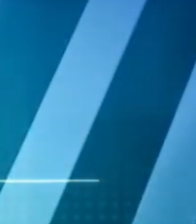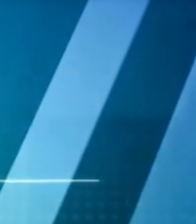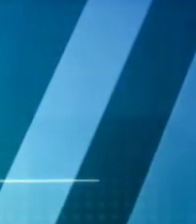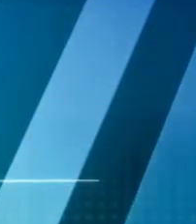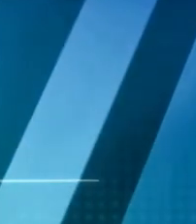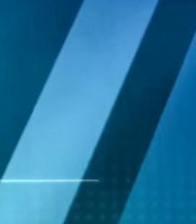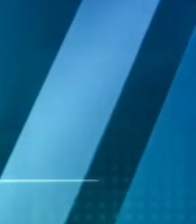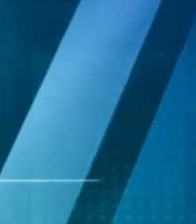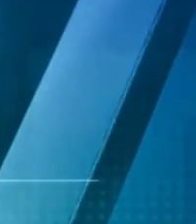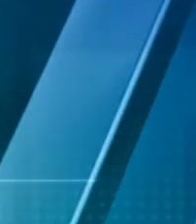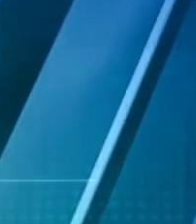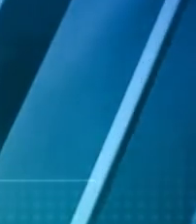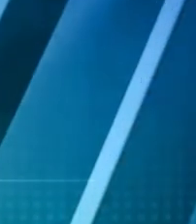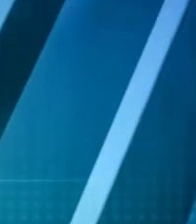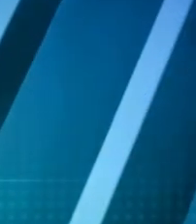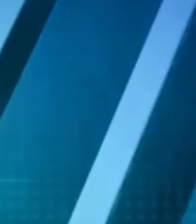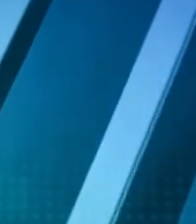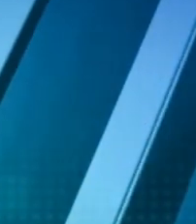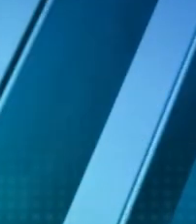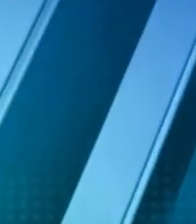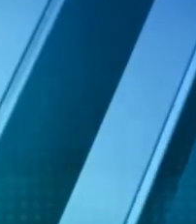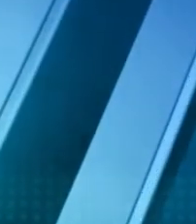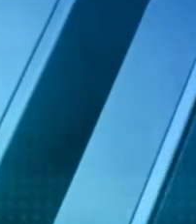МУЗЫКАЛЬНАЯ ЗАСТАВКА